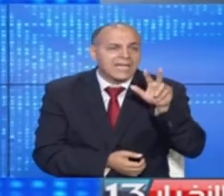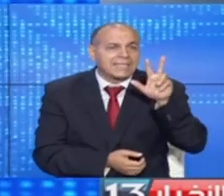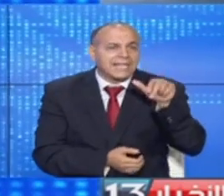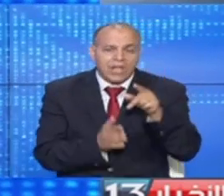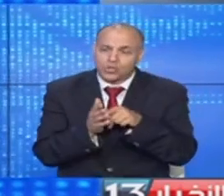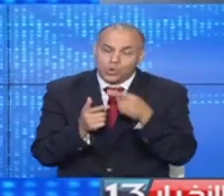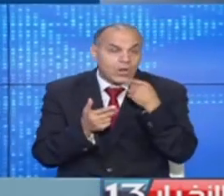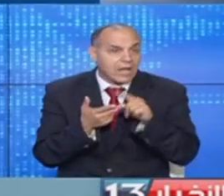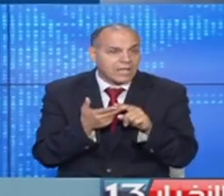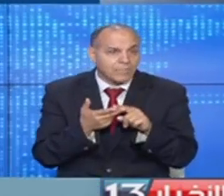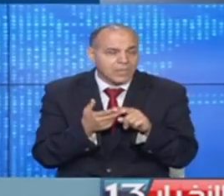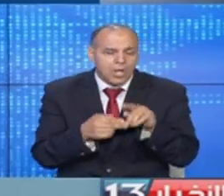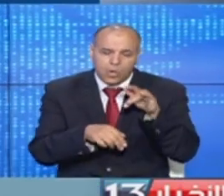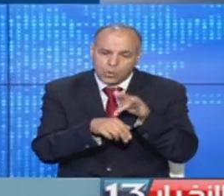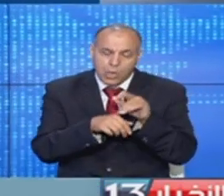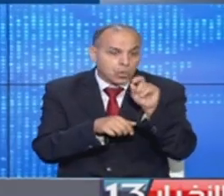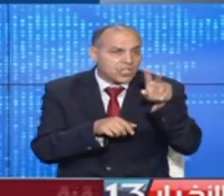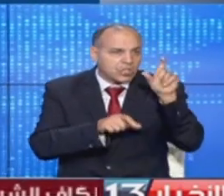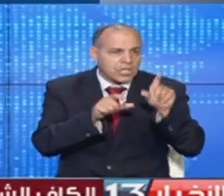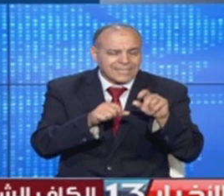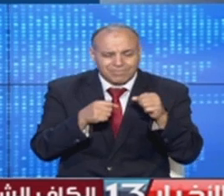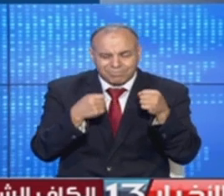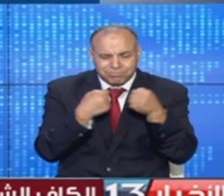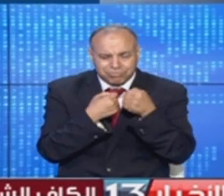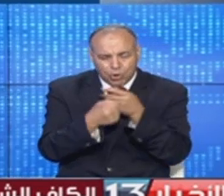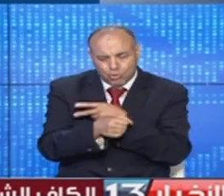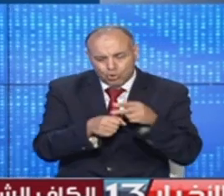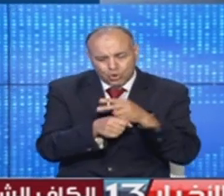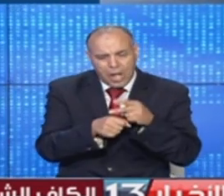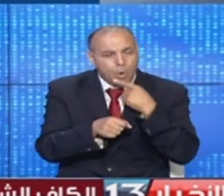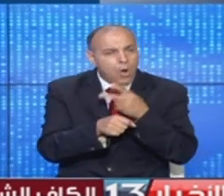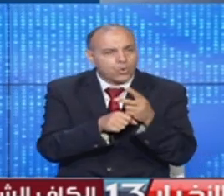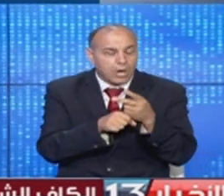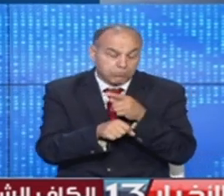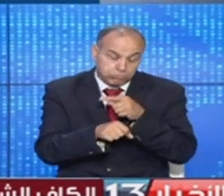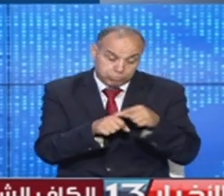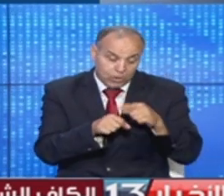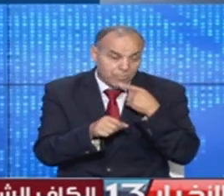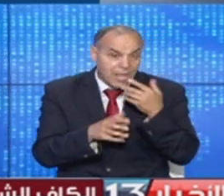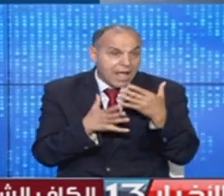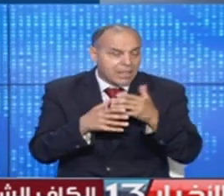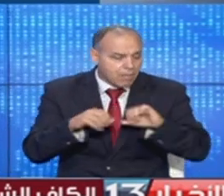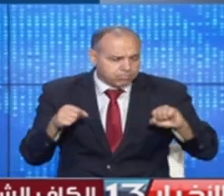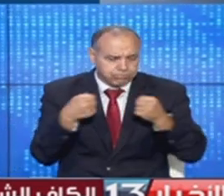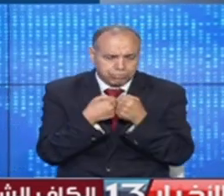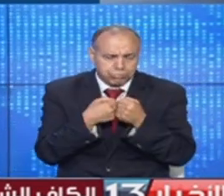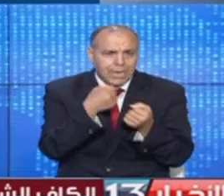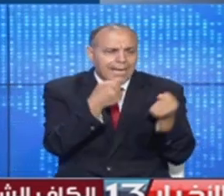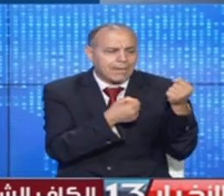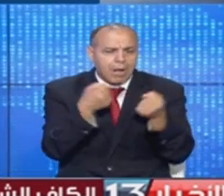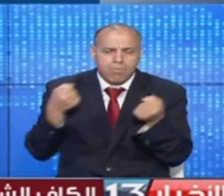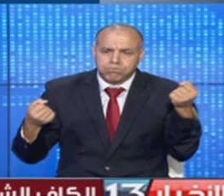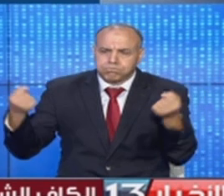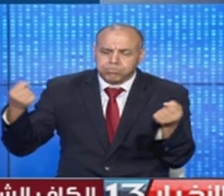ثلاثه اشهر واصيب ثلاثه عشر شخصا اخرين بجروح متفاوته الخطوره في حادث اصطدام شاحنتين